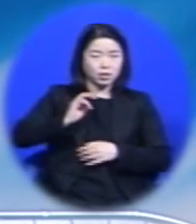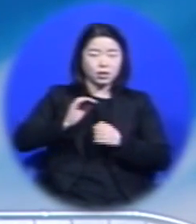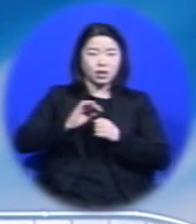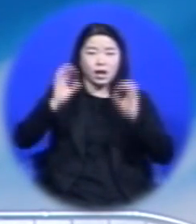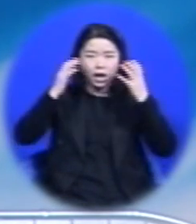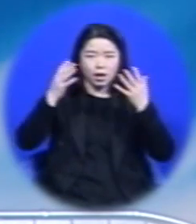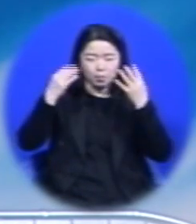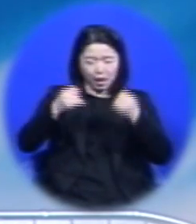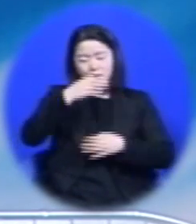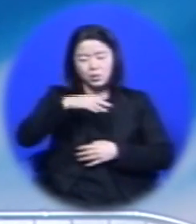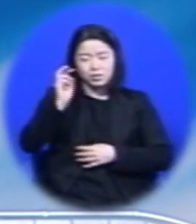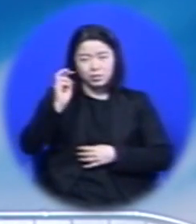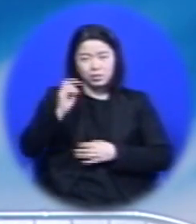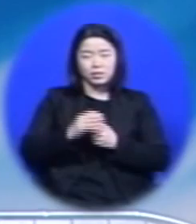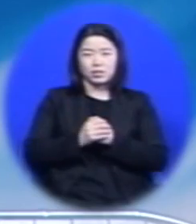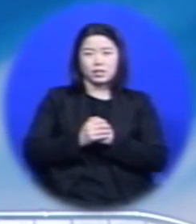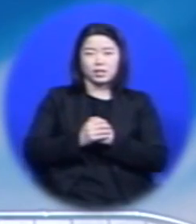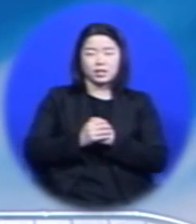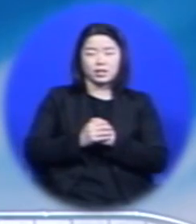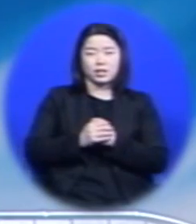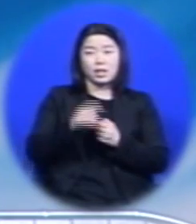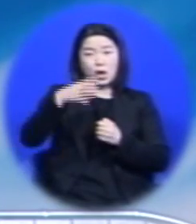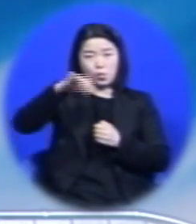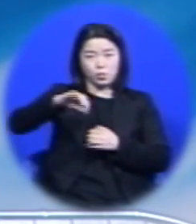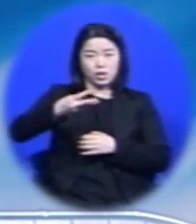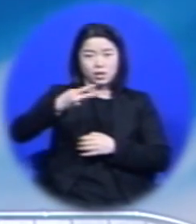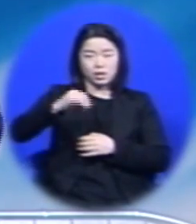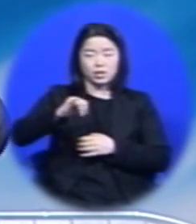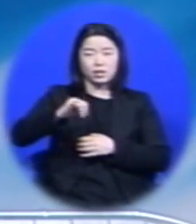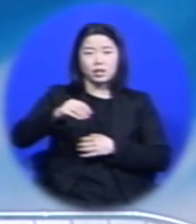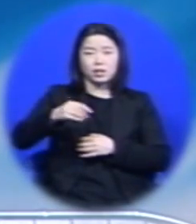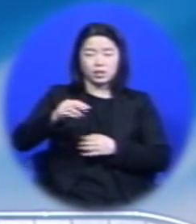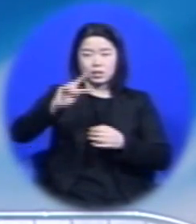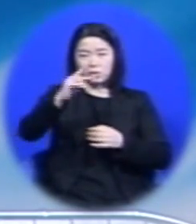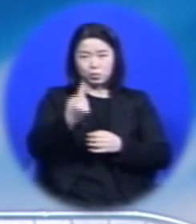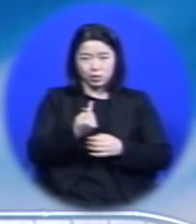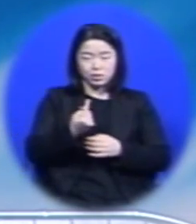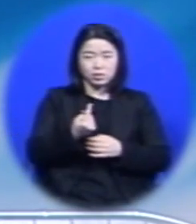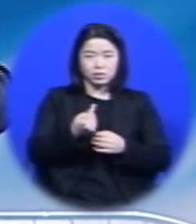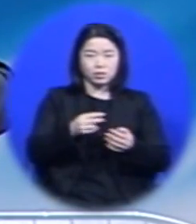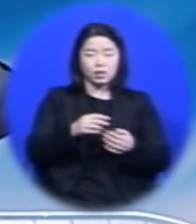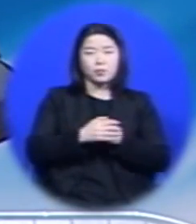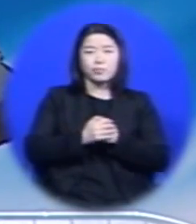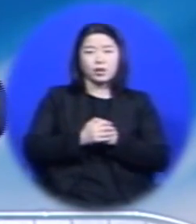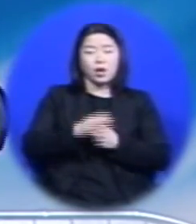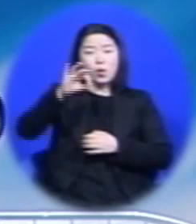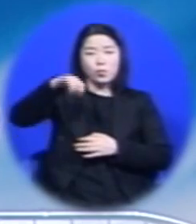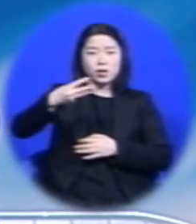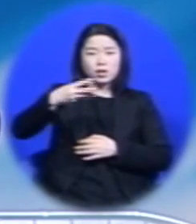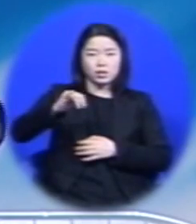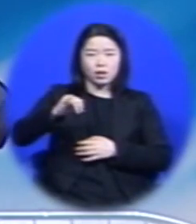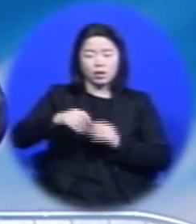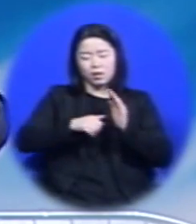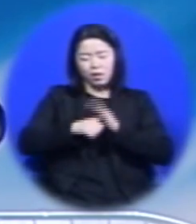얼마나 힘들었겠어요 윌리가 그 대답을 하니까 돌아서는데 아 윌리가 그냥 견딜 수가